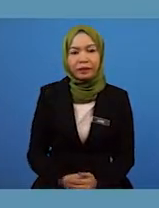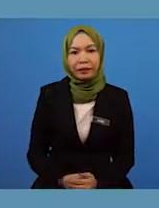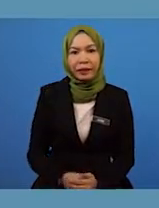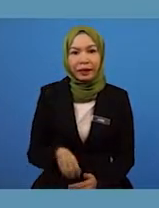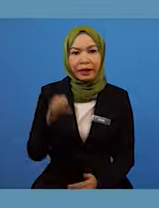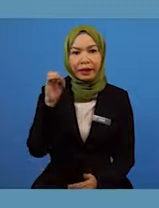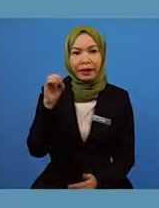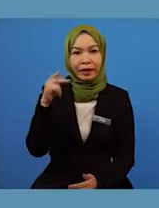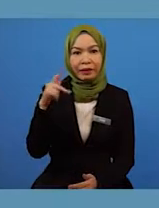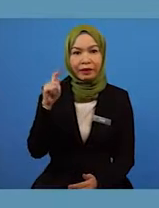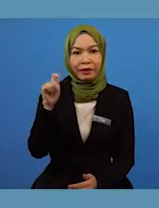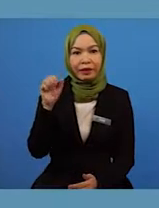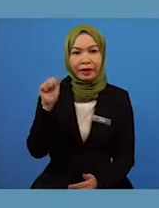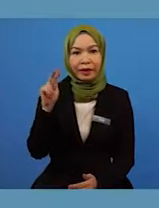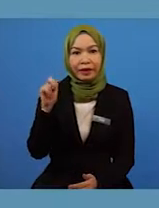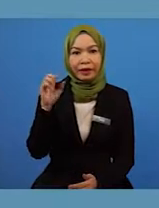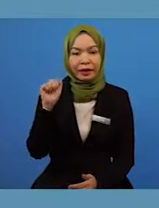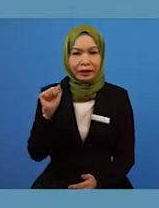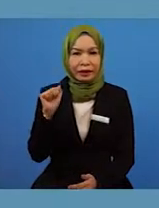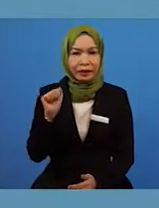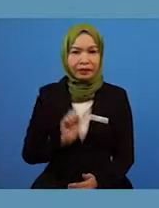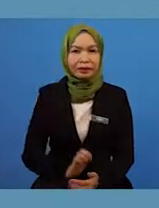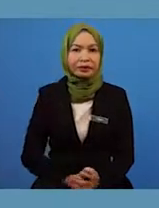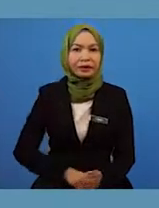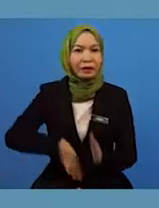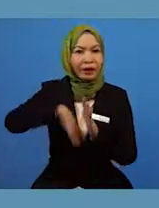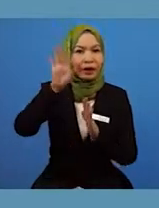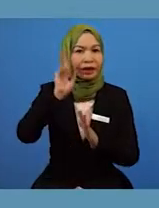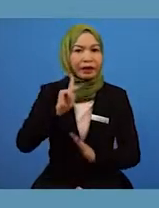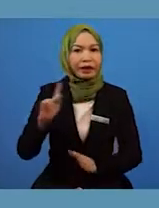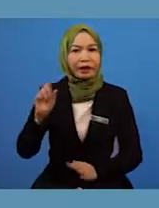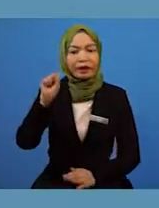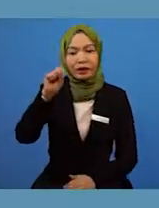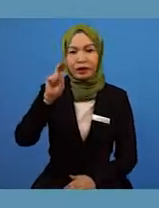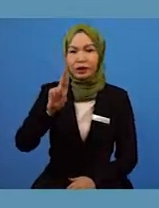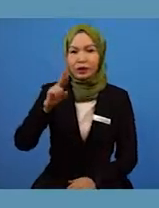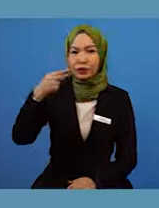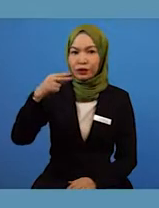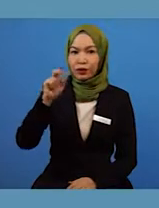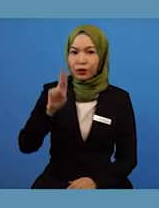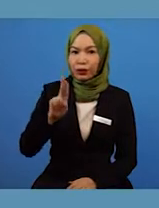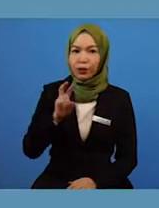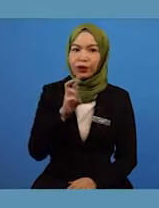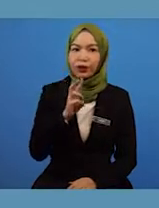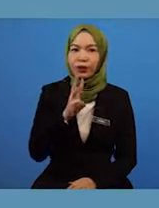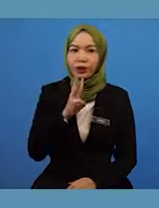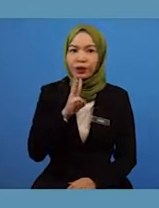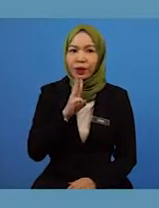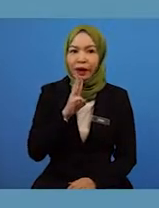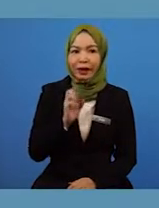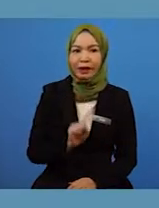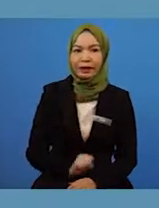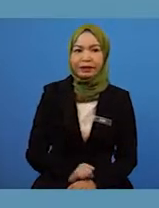C8H18 dapat menaikkan suhu 200 cm padu air daripada 30 darjah